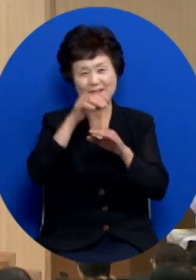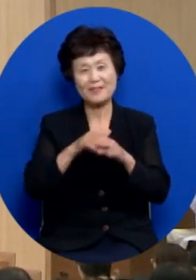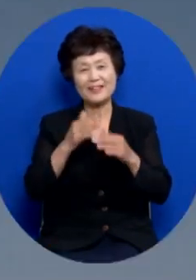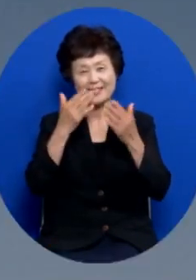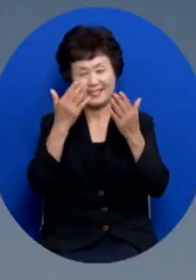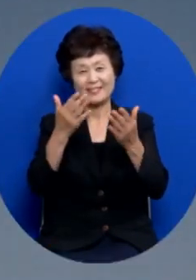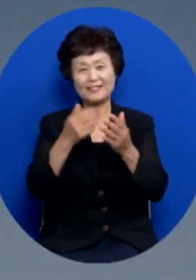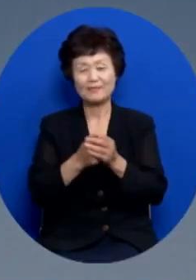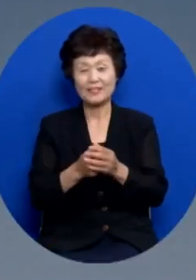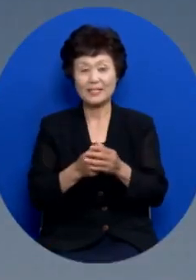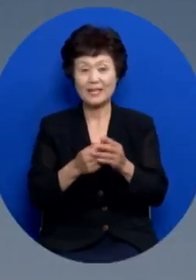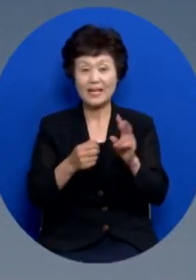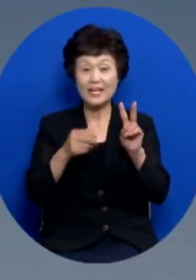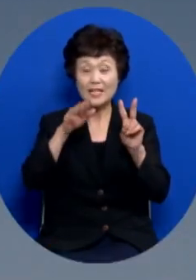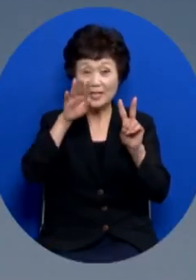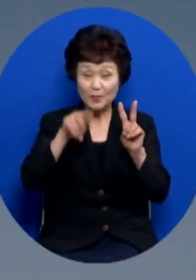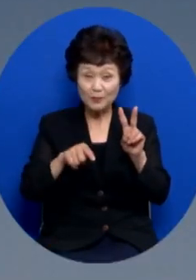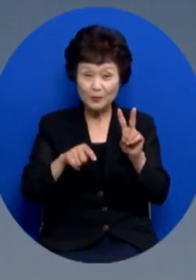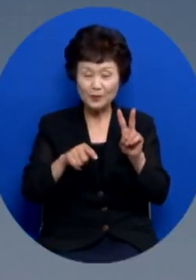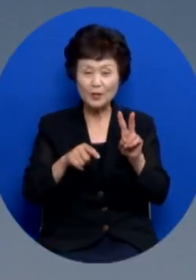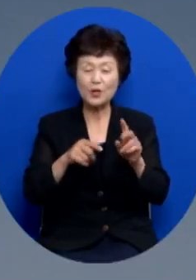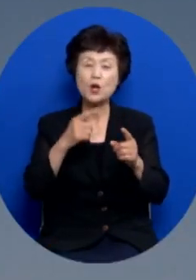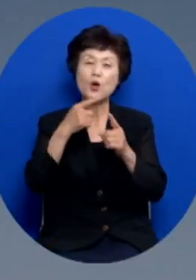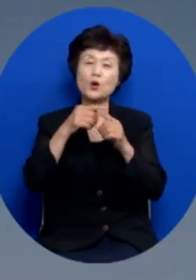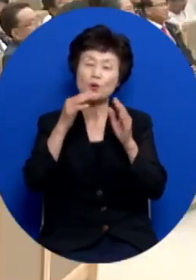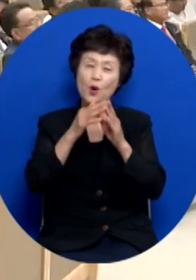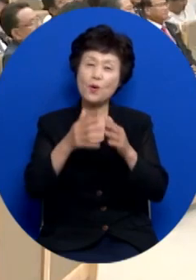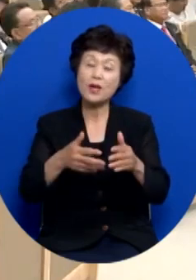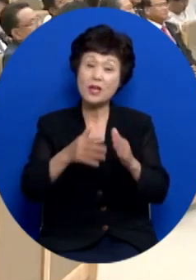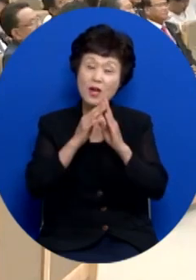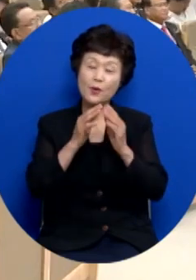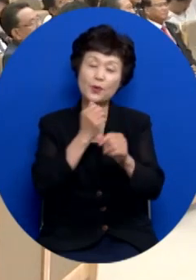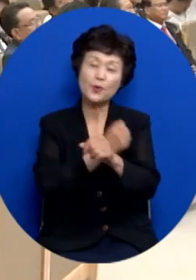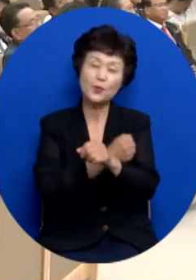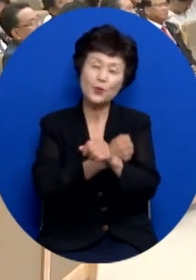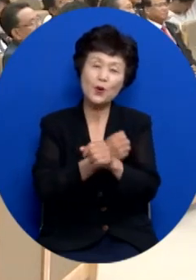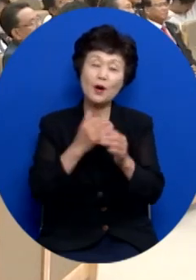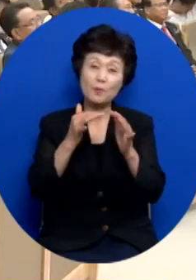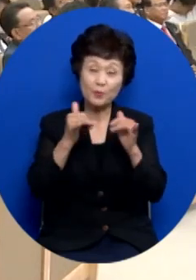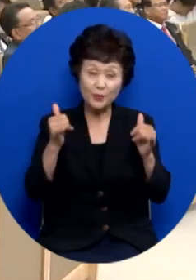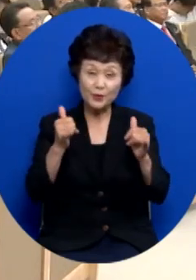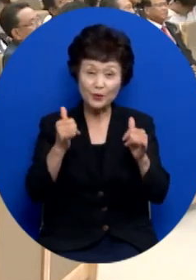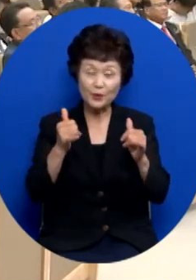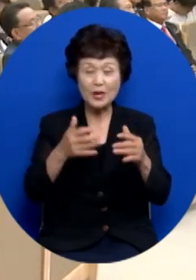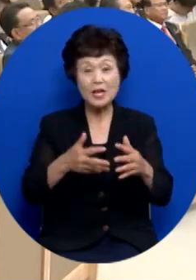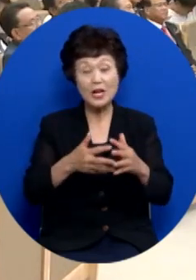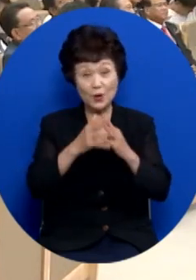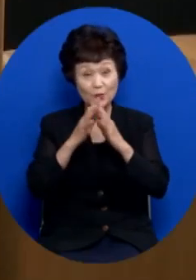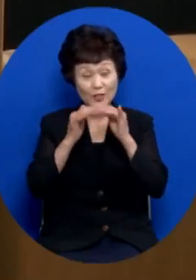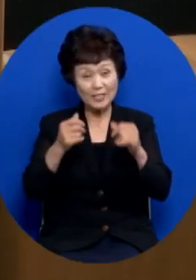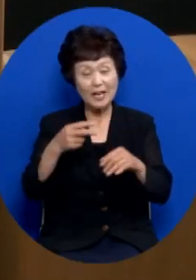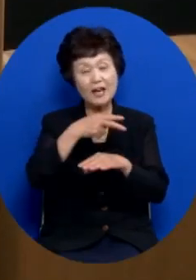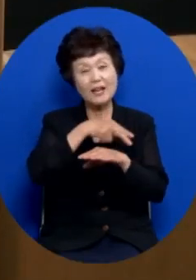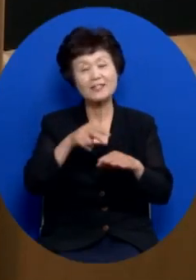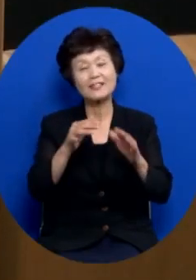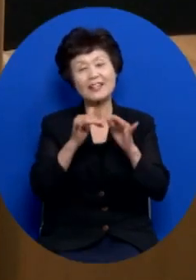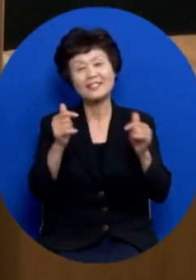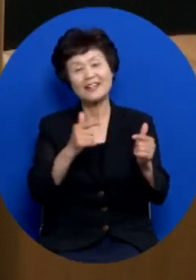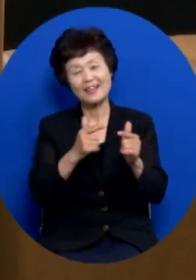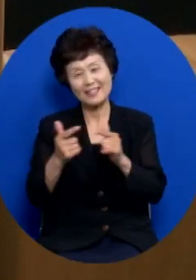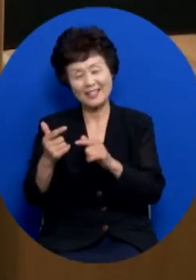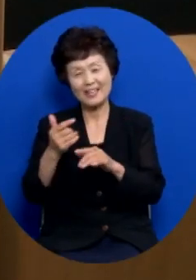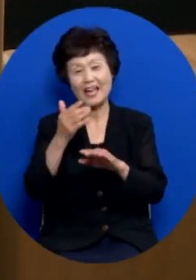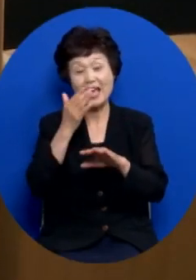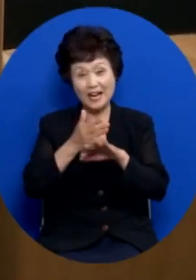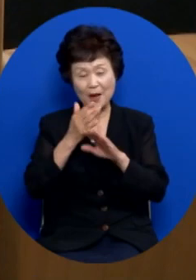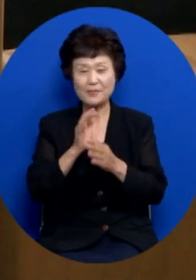이분은 우리 교회에 공이 있는 분들, 공로와 또 시공사, 설계사 분들에게 또 감사패